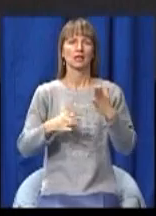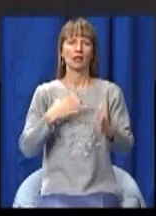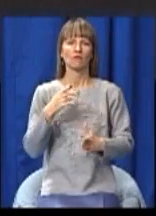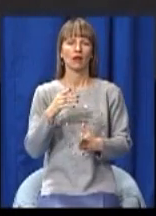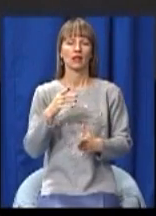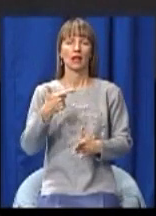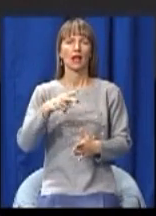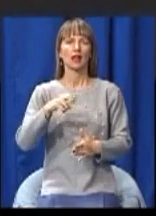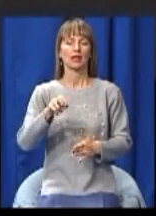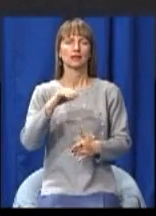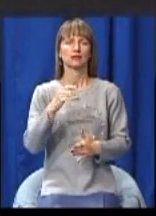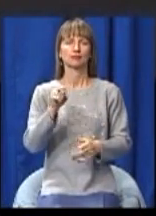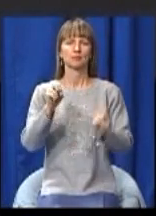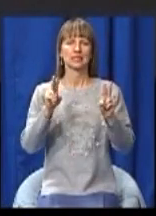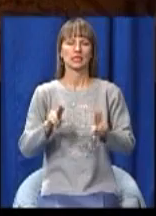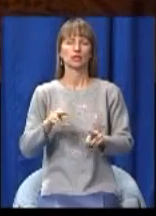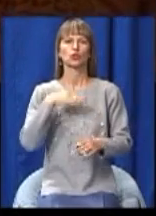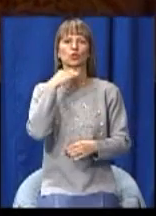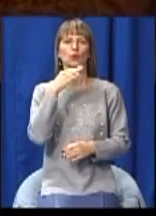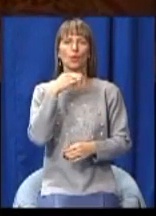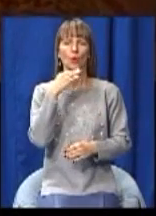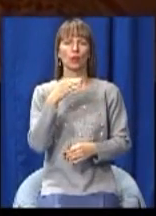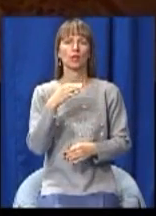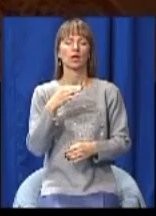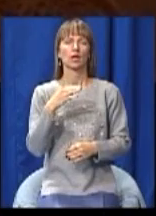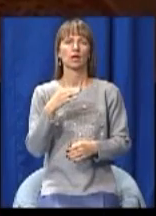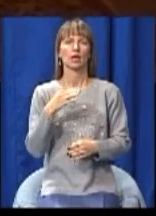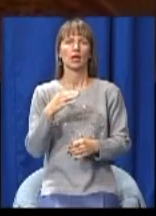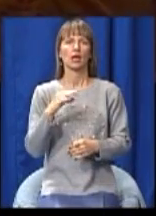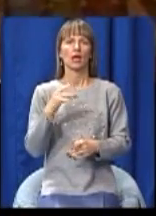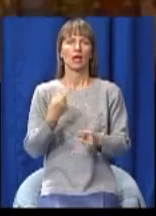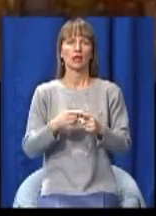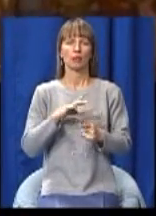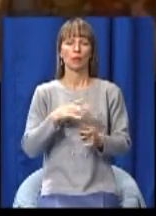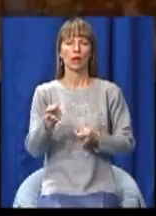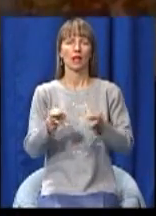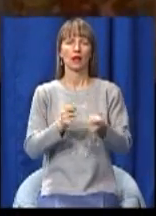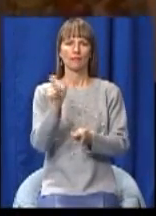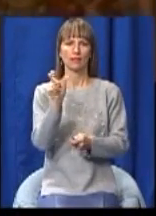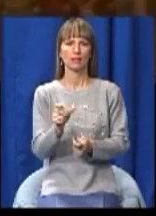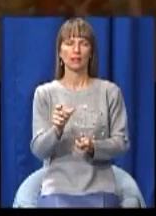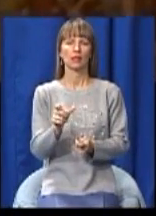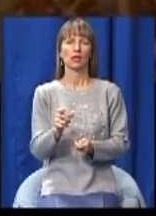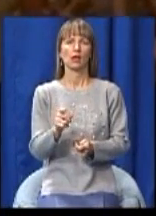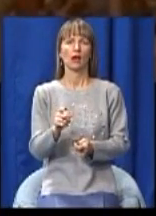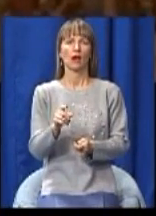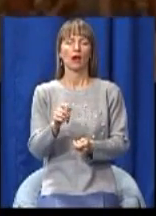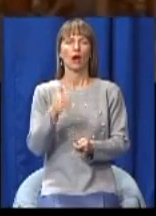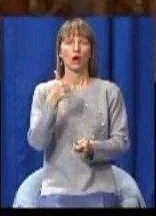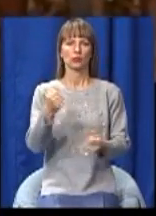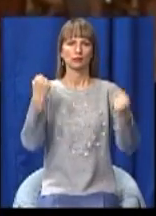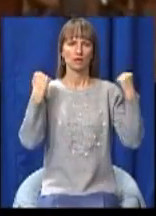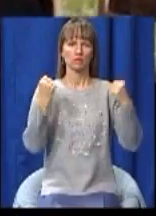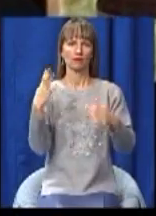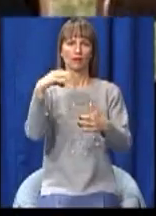специальных школах як и макарова в lanista 1 час на и тренер и перемены к группы в особливо перспективных бить им вкладывался чем